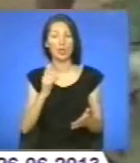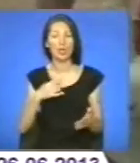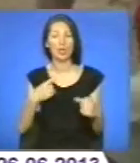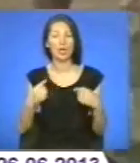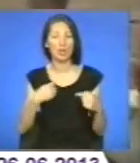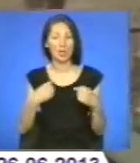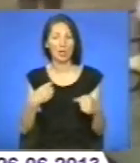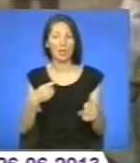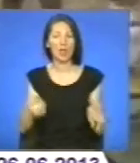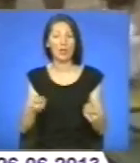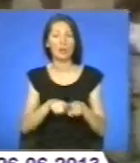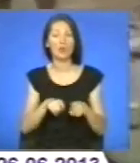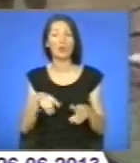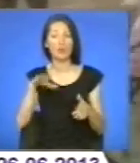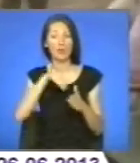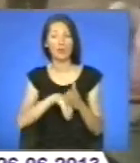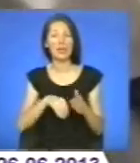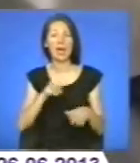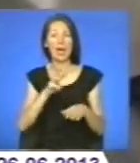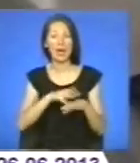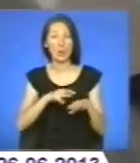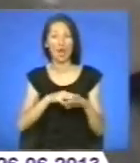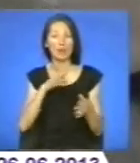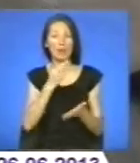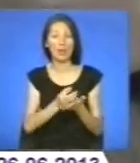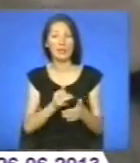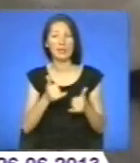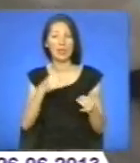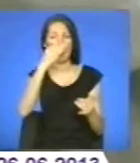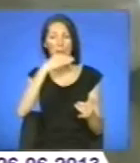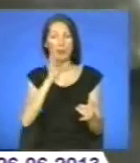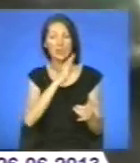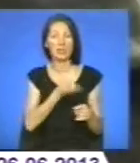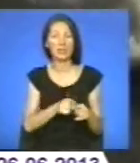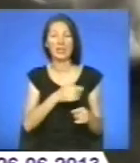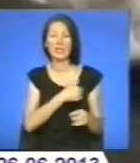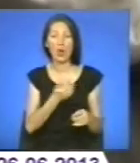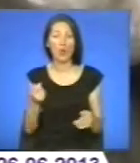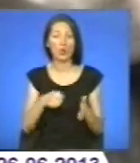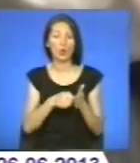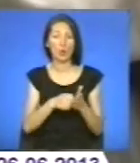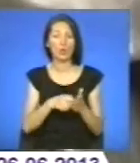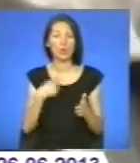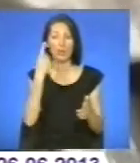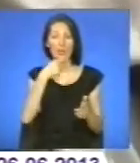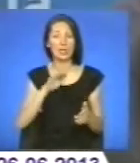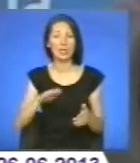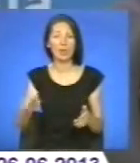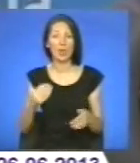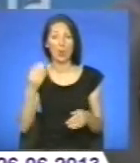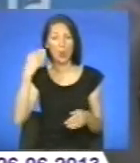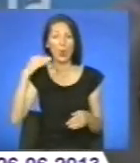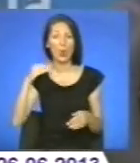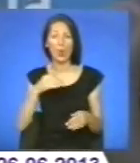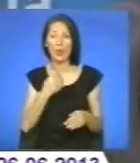також запровадити кримінальну відповідальність для батьків, які не бажають утримувати власних дітей, ухиляються від сплати аліментів.